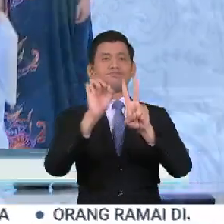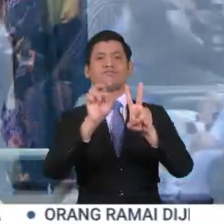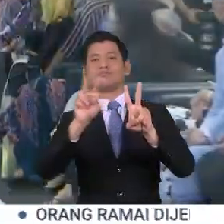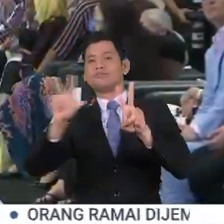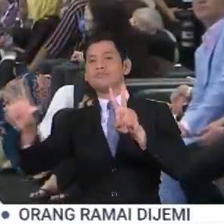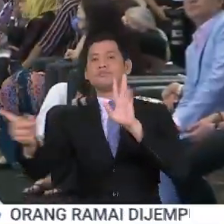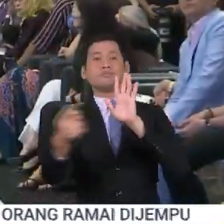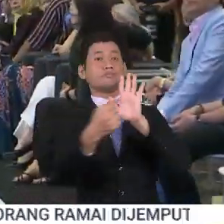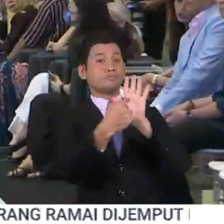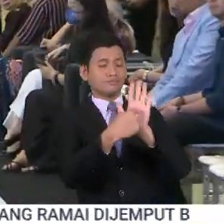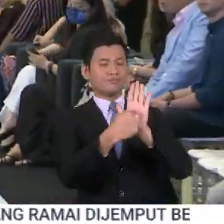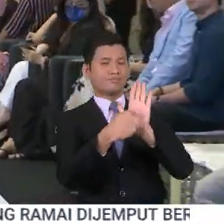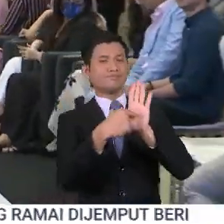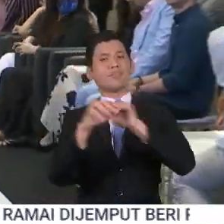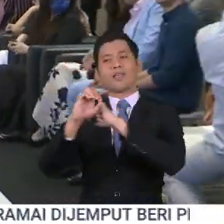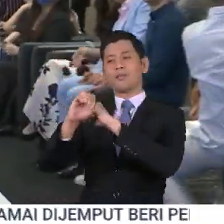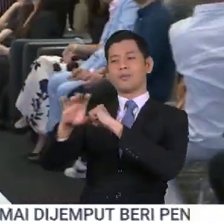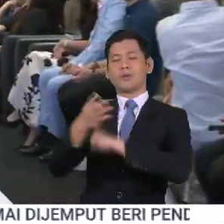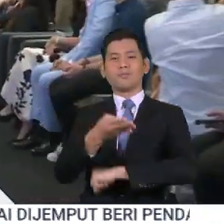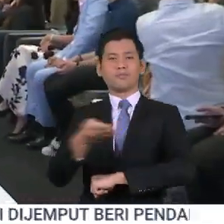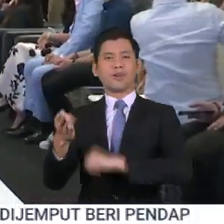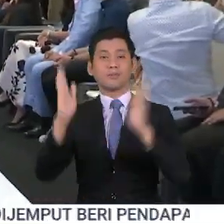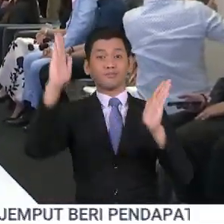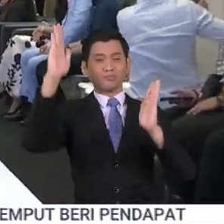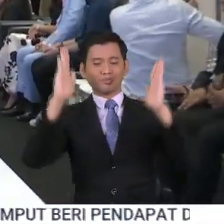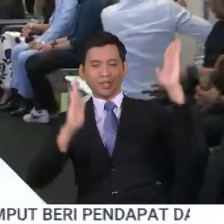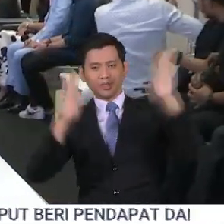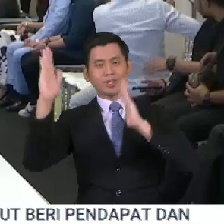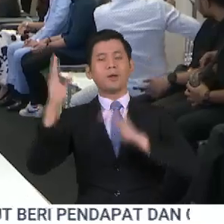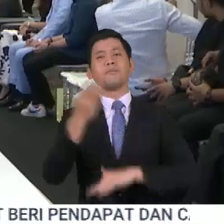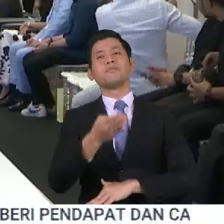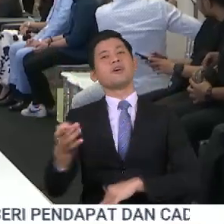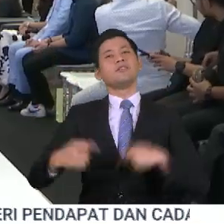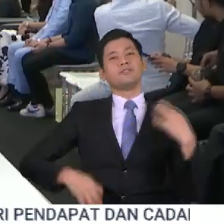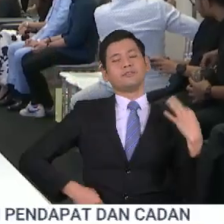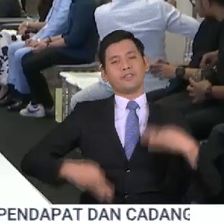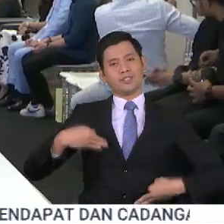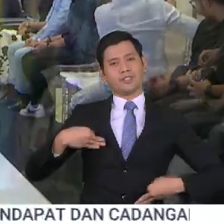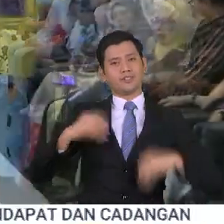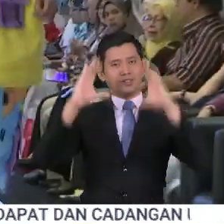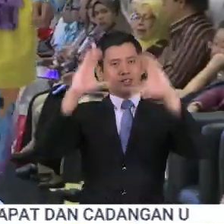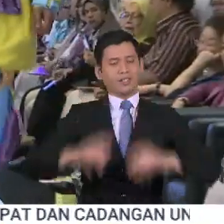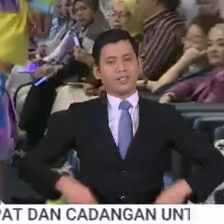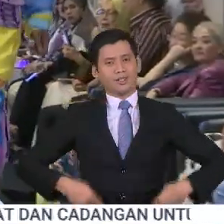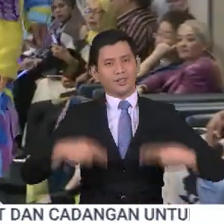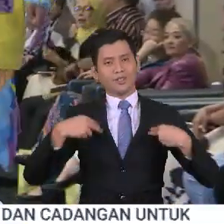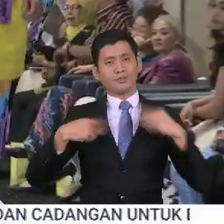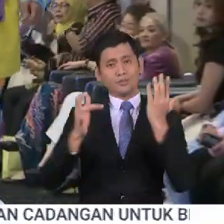yang mengetengahkan dan mempromosi barangan Malaysia menerusi produk fashion, gaya hidup dan teknologi